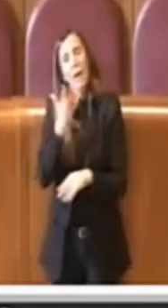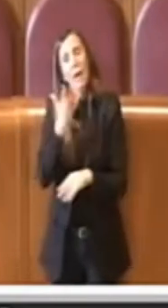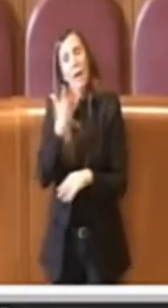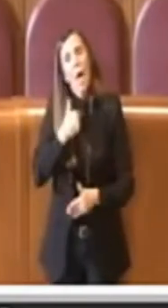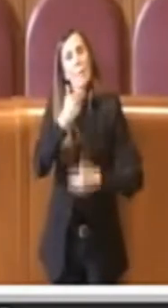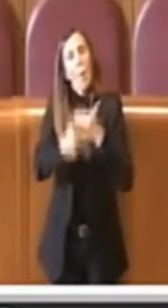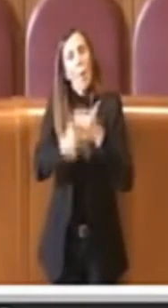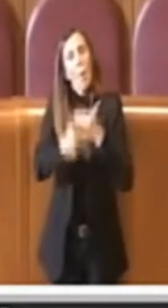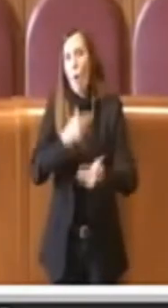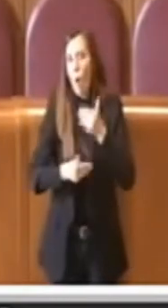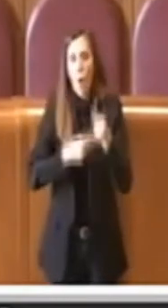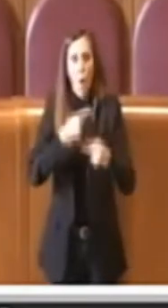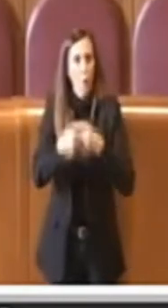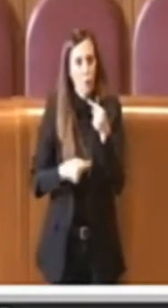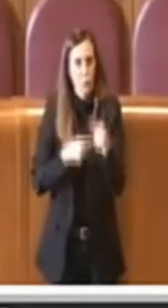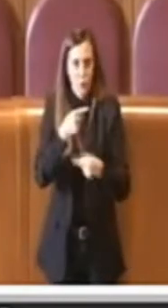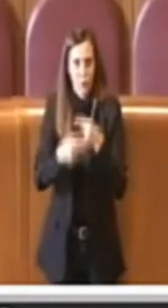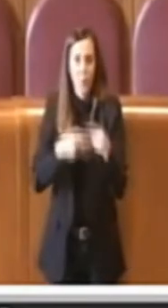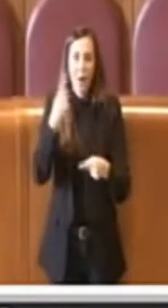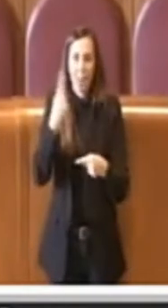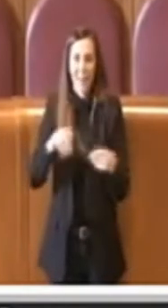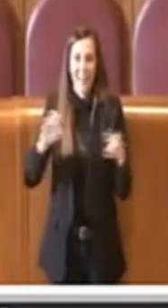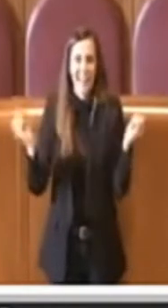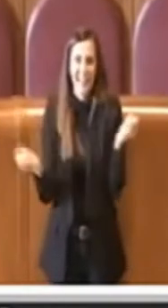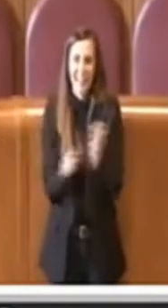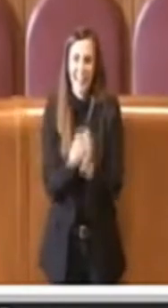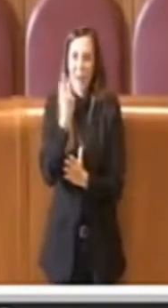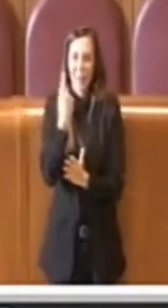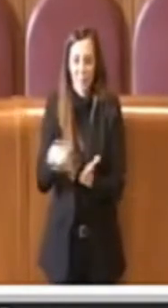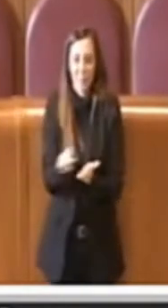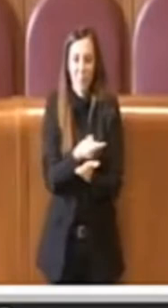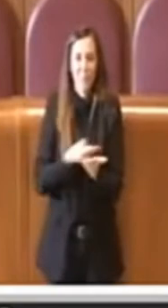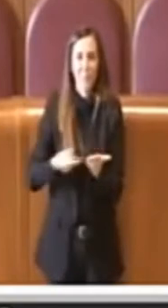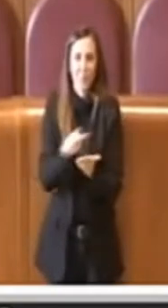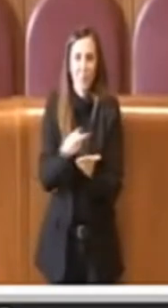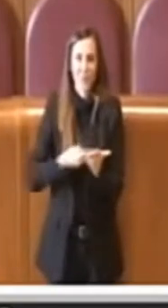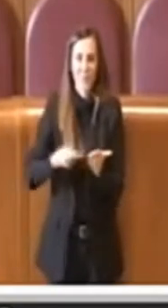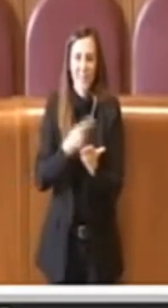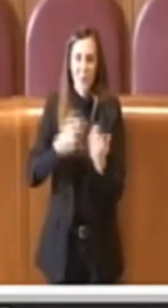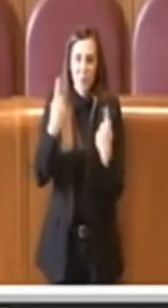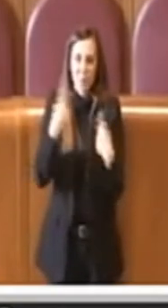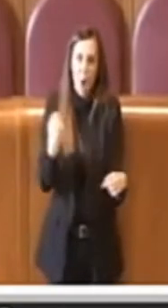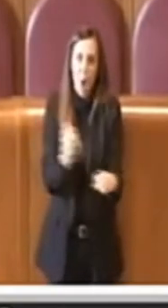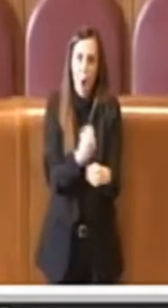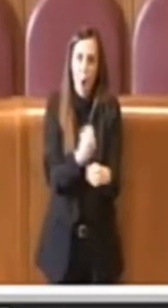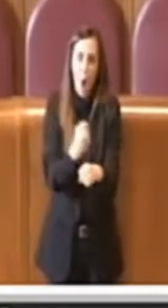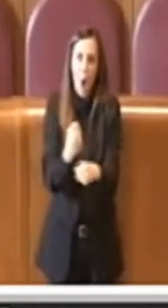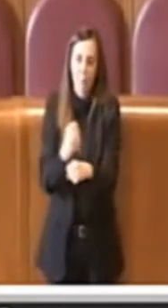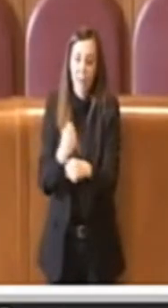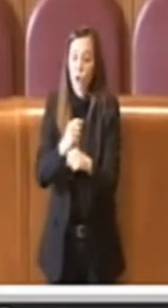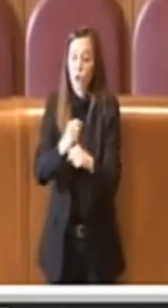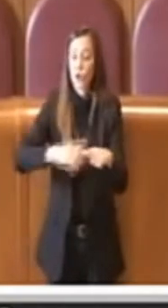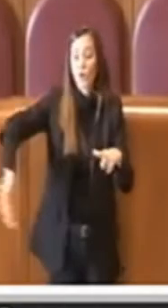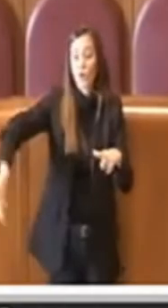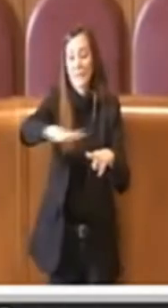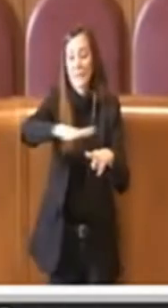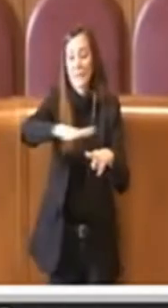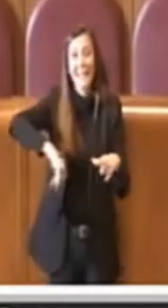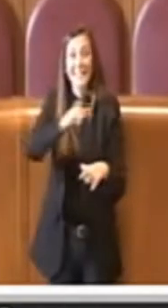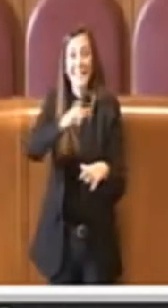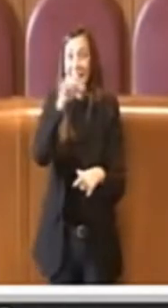proseguire nella realizzazione, nella progettazione e realizzazione di queste opere. La città ha assolutamente bisogno